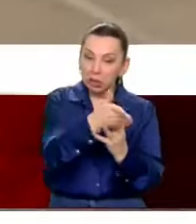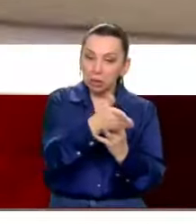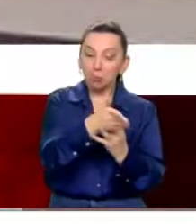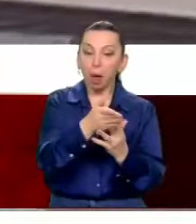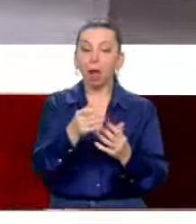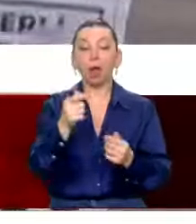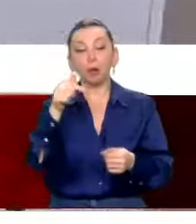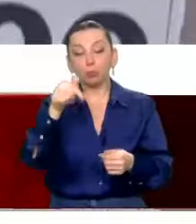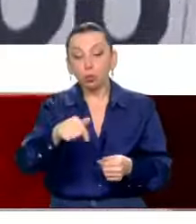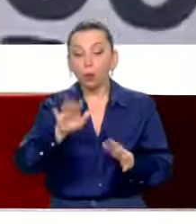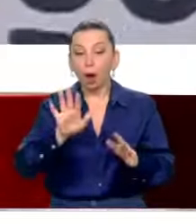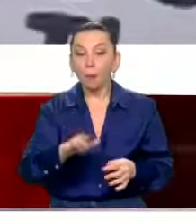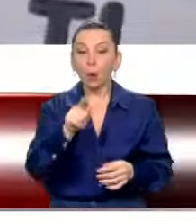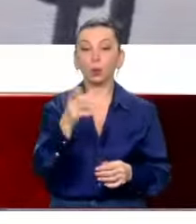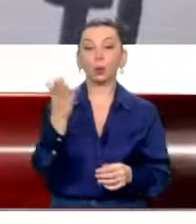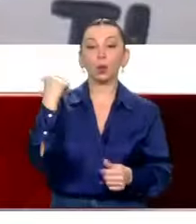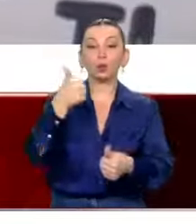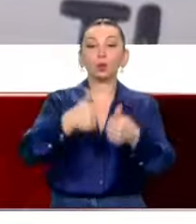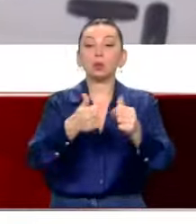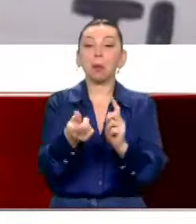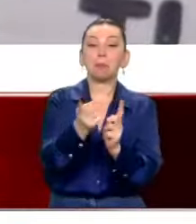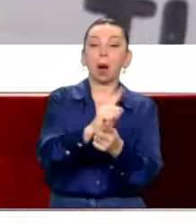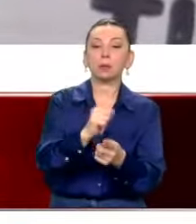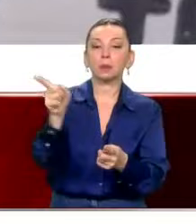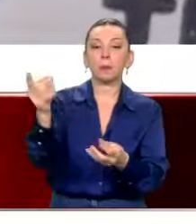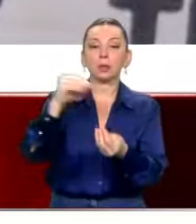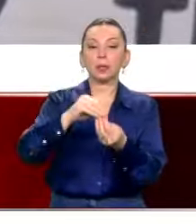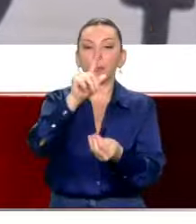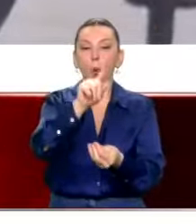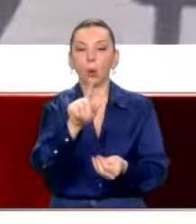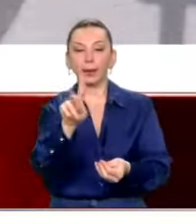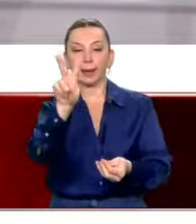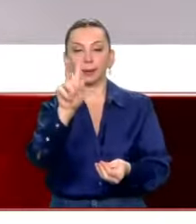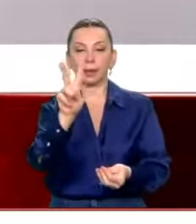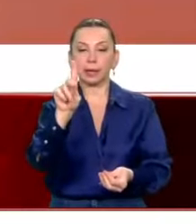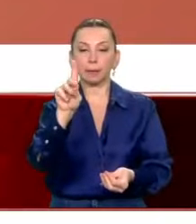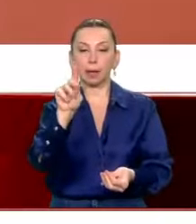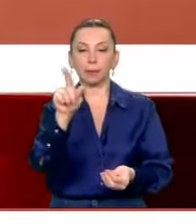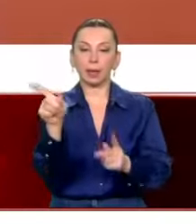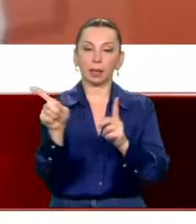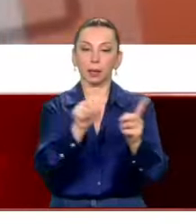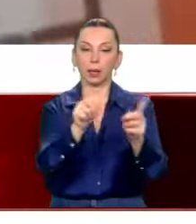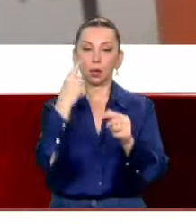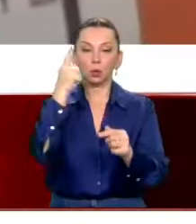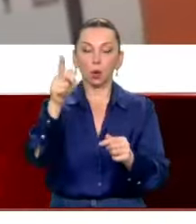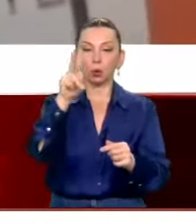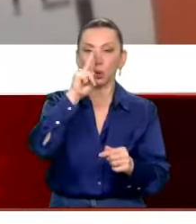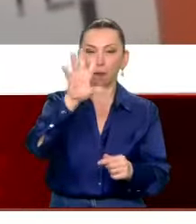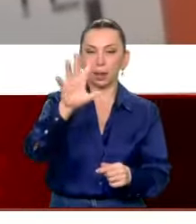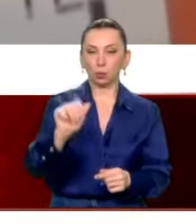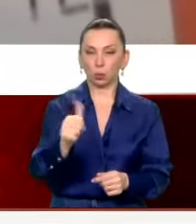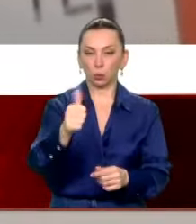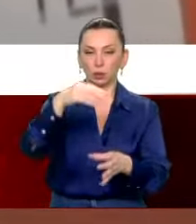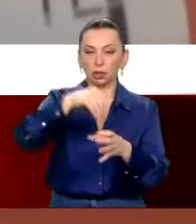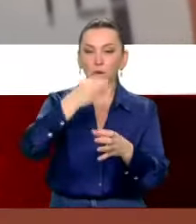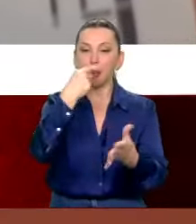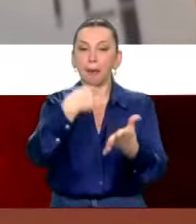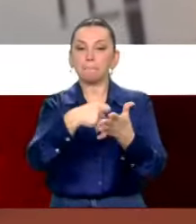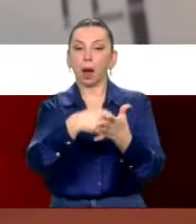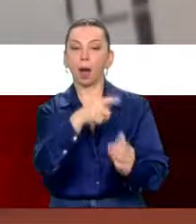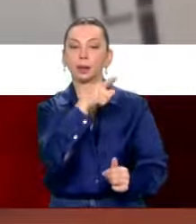bugündü ama ondan önce süt ürünlerinin fiyatı arttı. 17 ila 21 arası, yani son 5 gün içinde